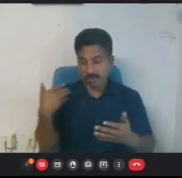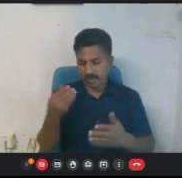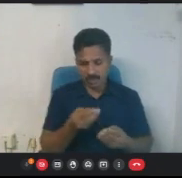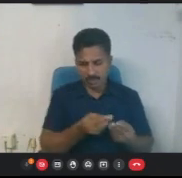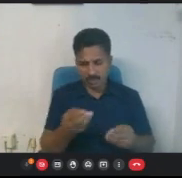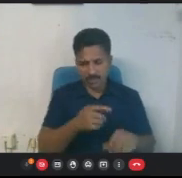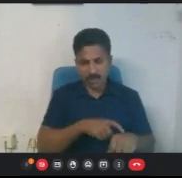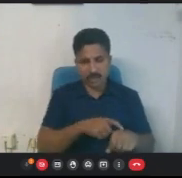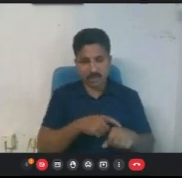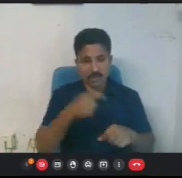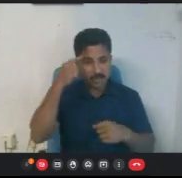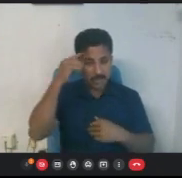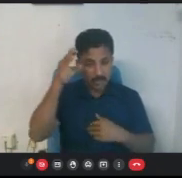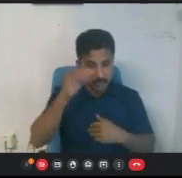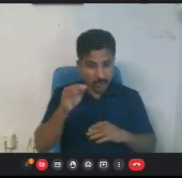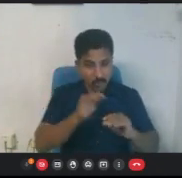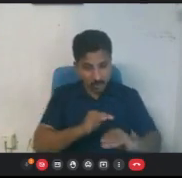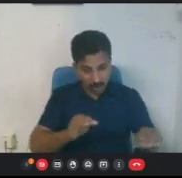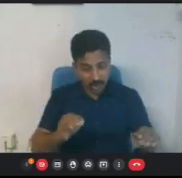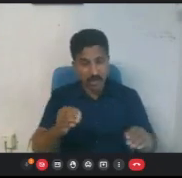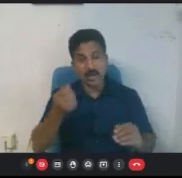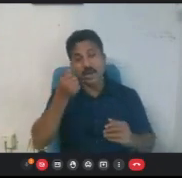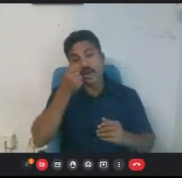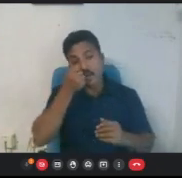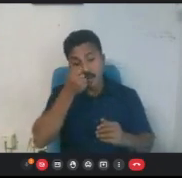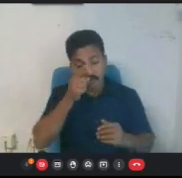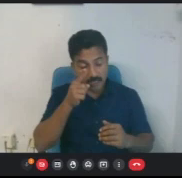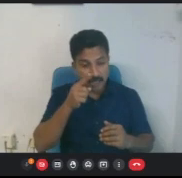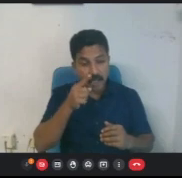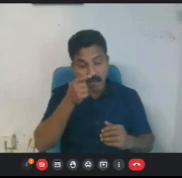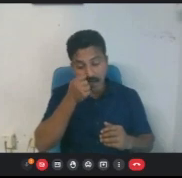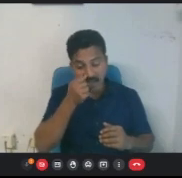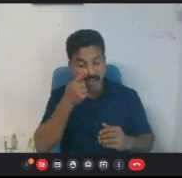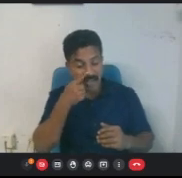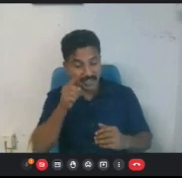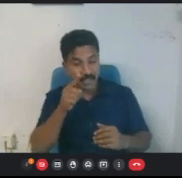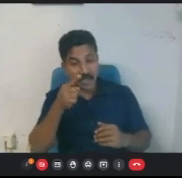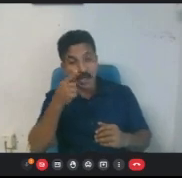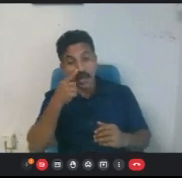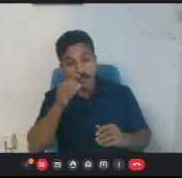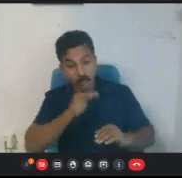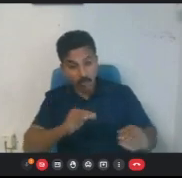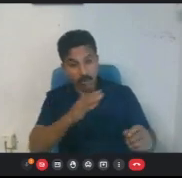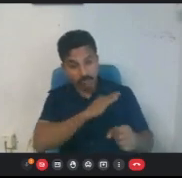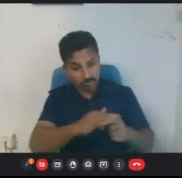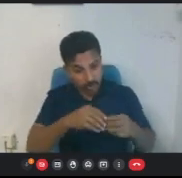വൈകല്യമുള്ള കുട്ടികളും അവരുടെ രക്ഷിതാക്കളും അച്ഛൻ മകളെ വെട്ടിക്കൊല്ലുന്നു, മകൻ അച്ഛനെ വെട്ടിക്കൊല്ലുന്നു, കൂട്ട ആത്മഹത്യ ചെയ്യുന്നു.